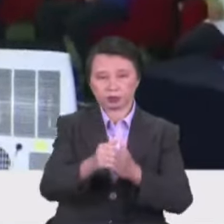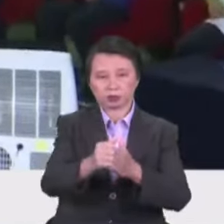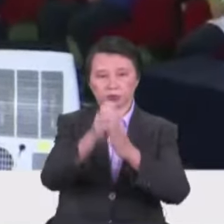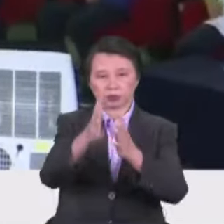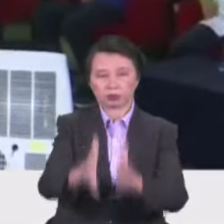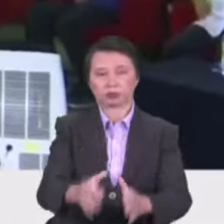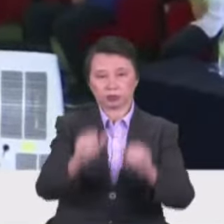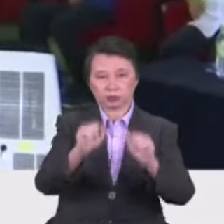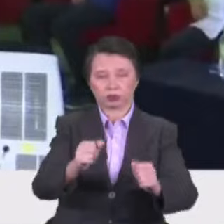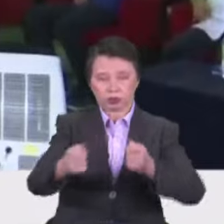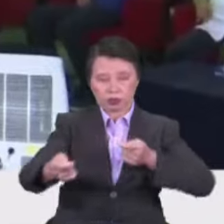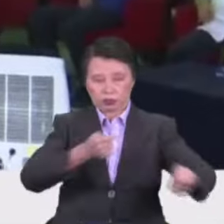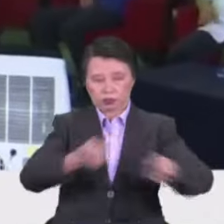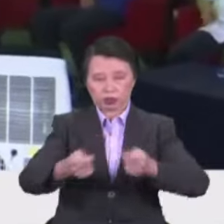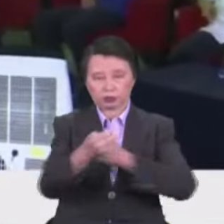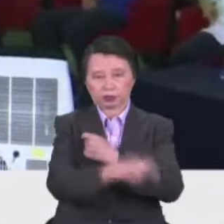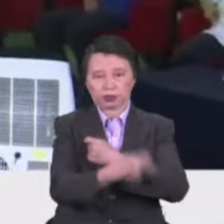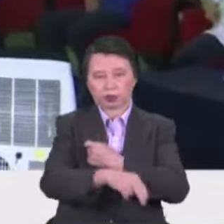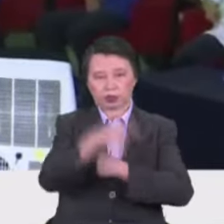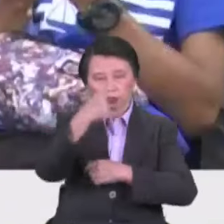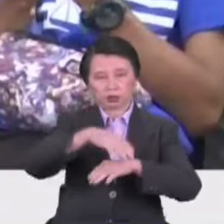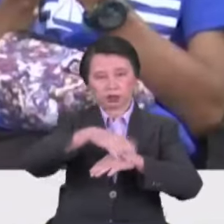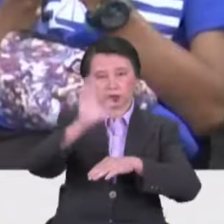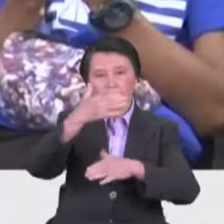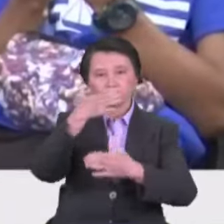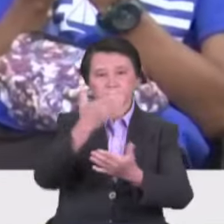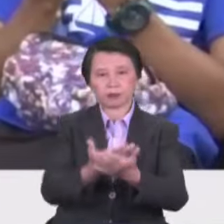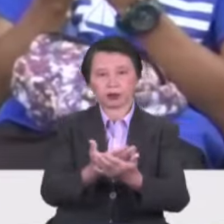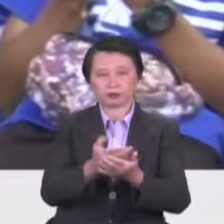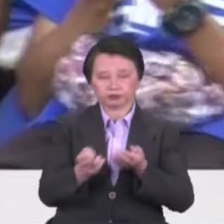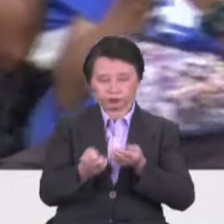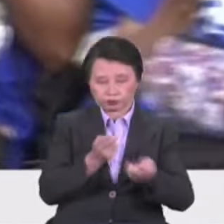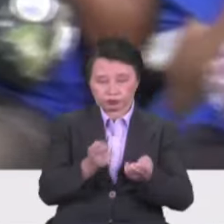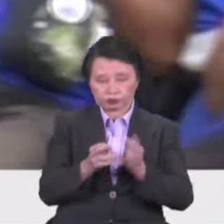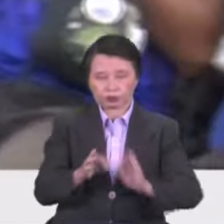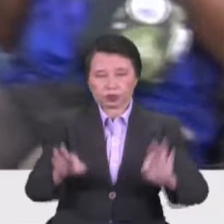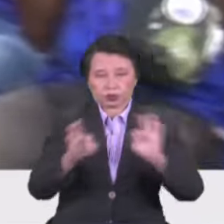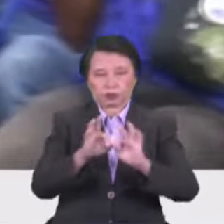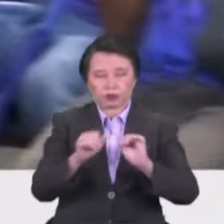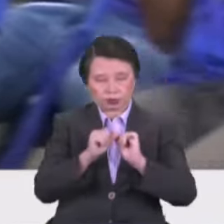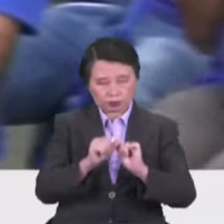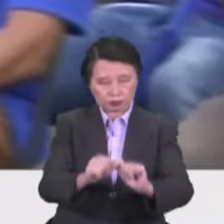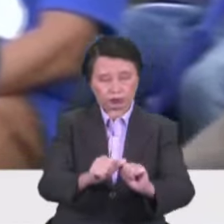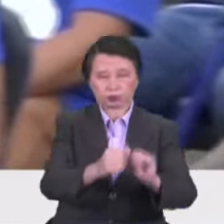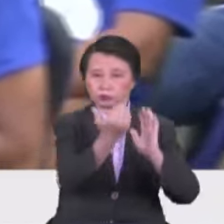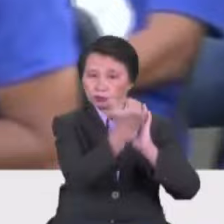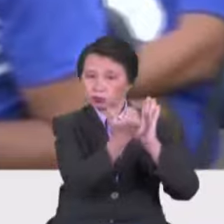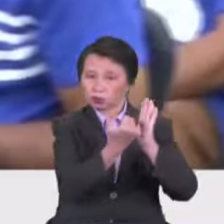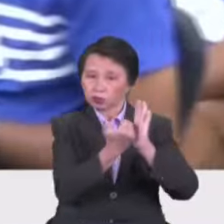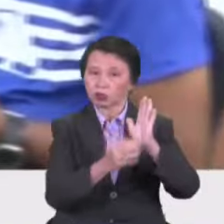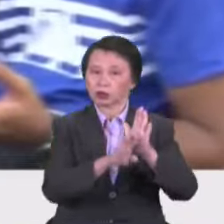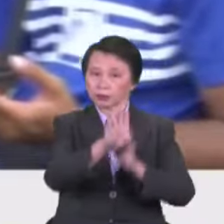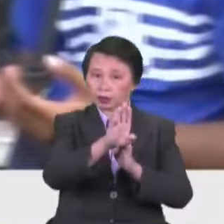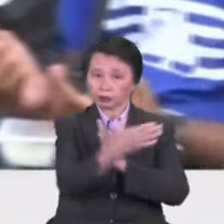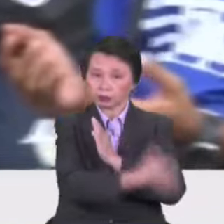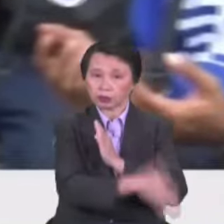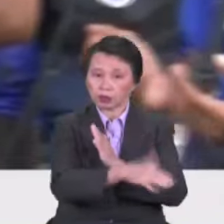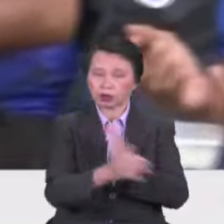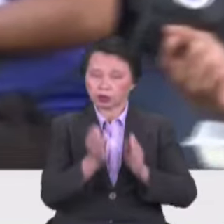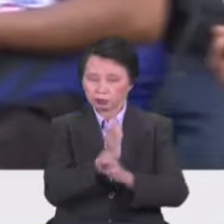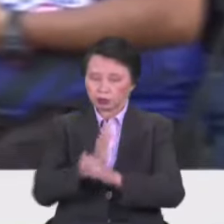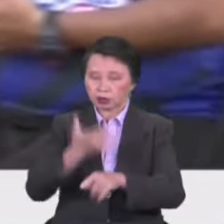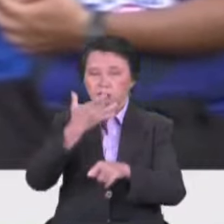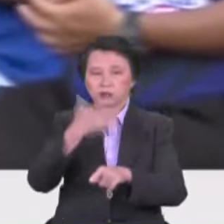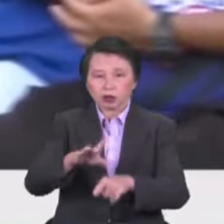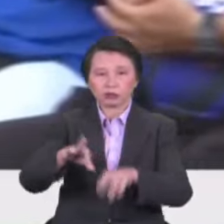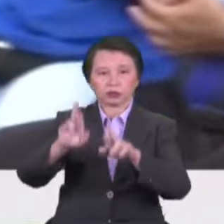yang mampu mentadbir negeri dengan lebih baik. Usaha itu penting demi meneruskan agenda pembangunan negara dan membela